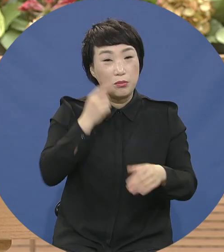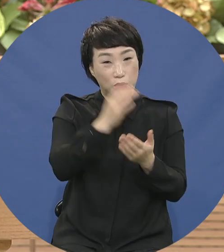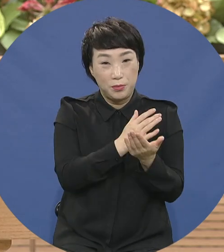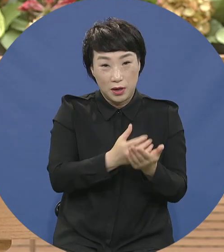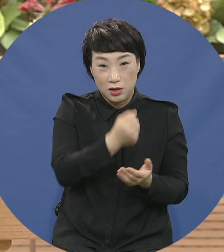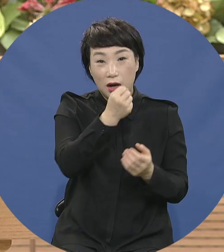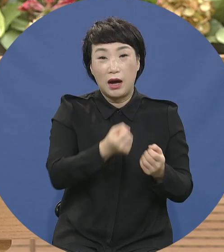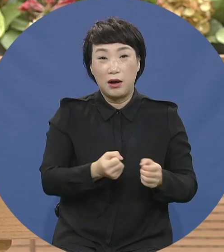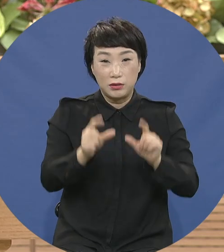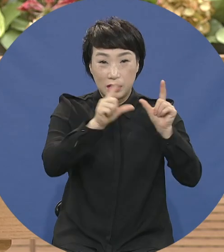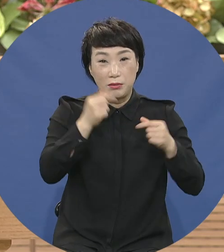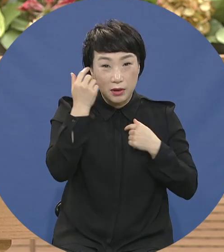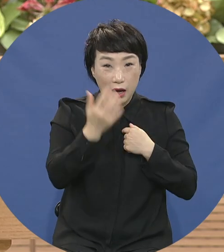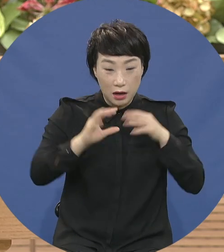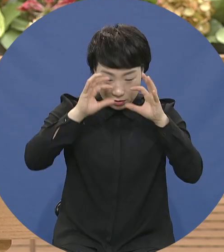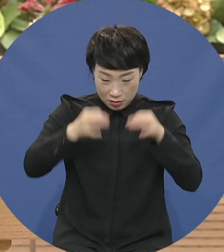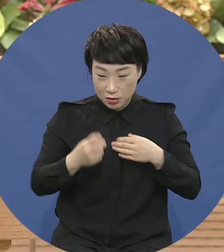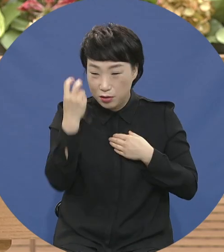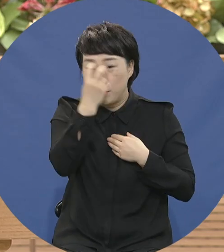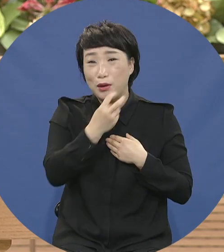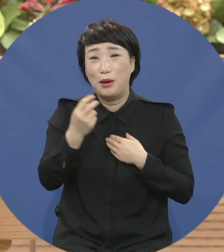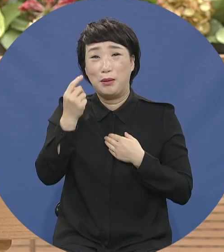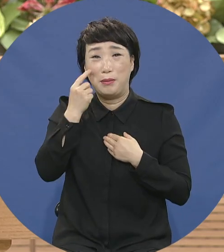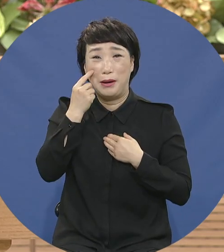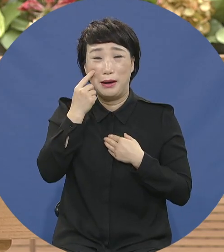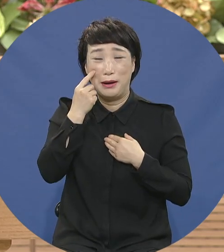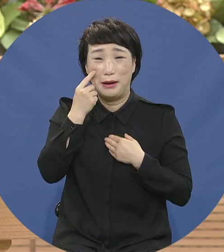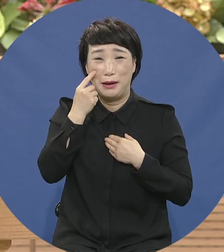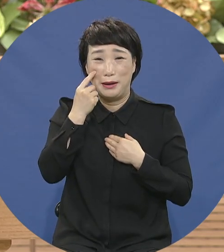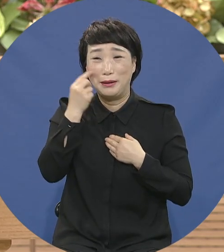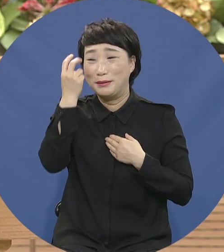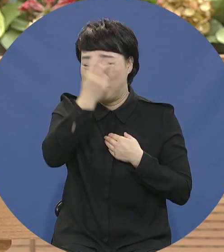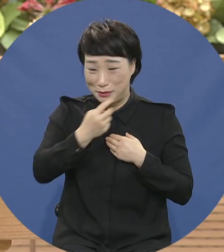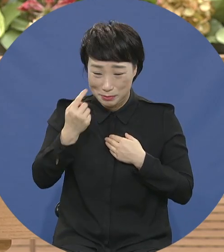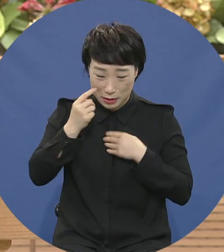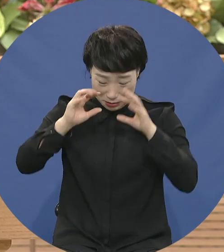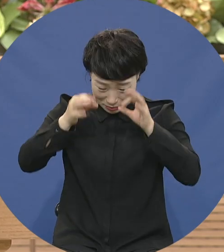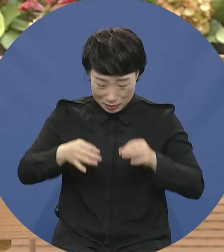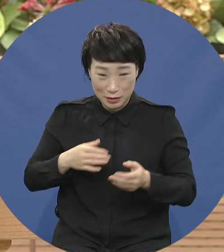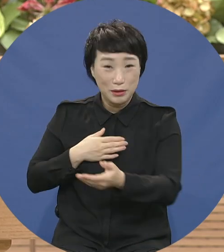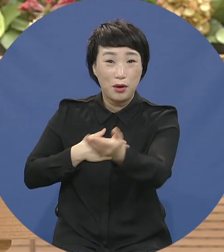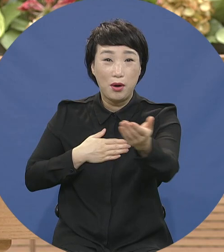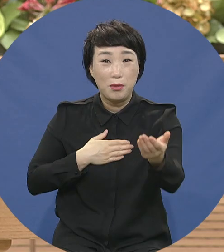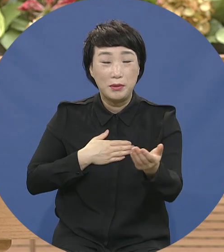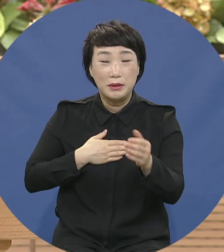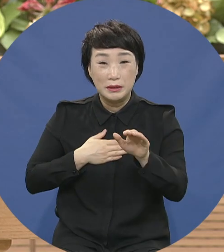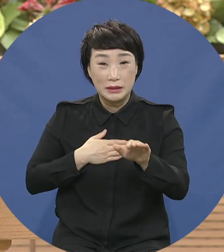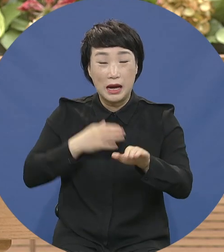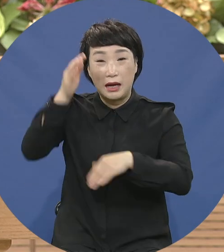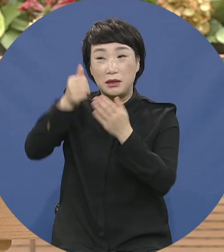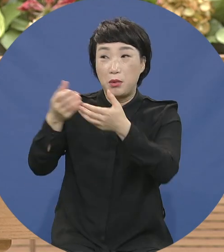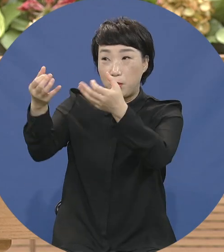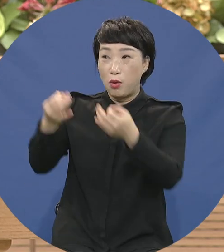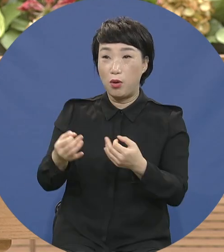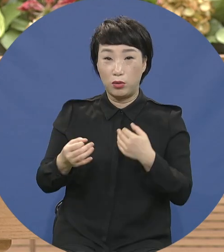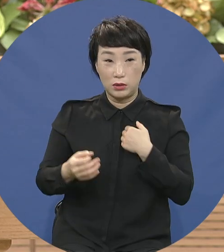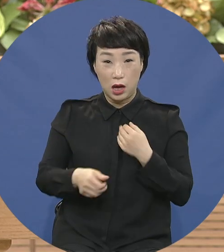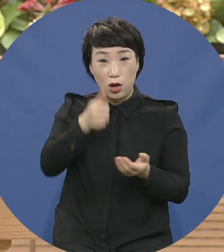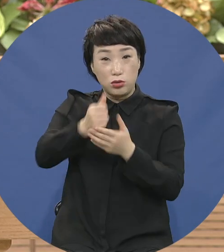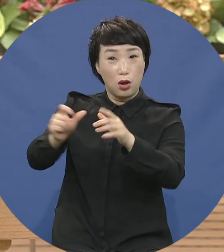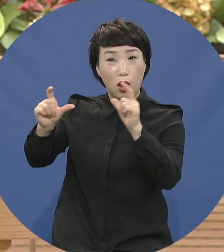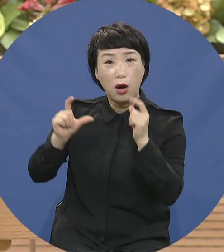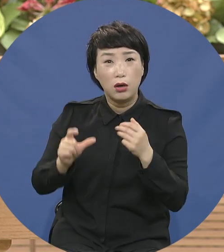분별력으로 살았는지 잘 판단해 볼 때, 여러분들이 하나님이 보실 때